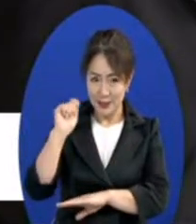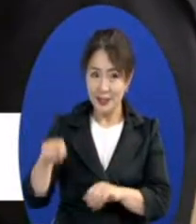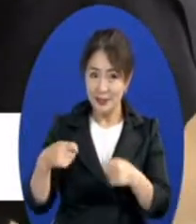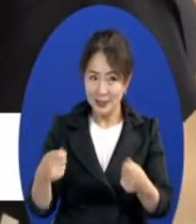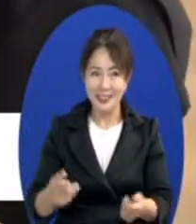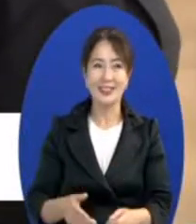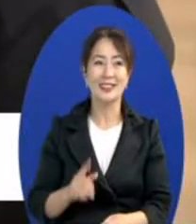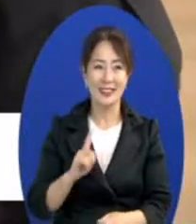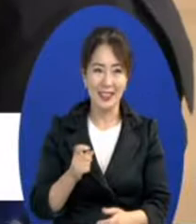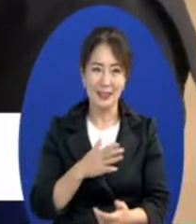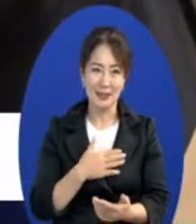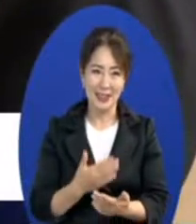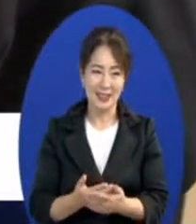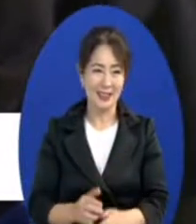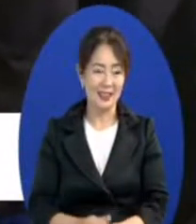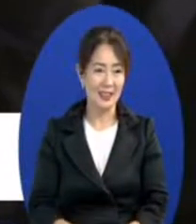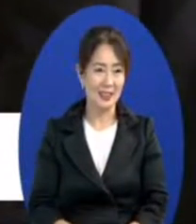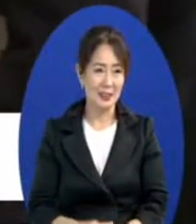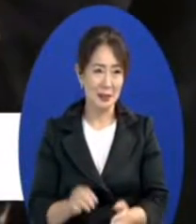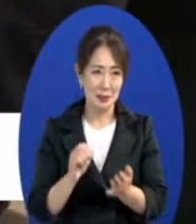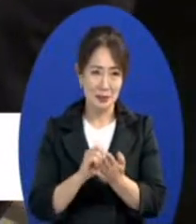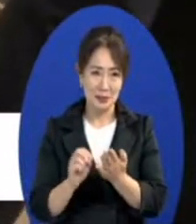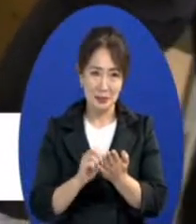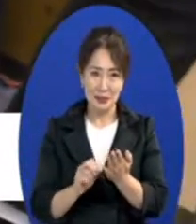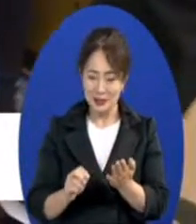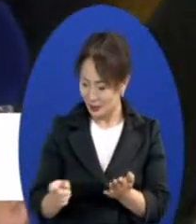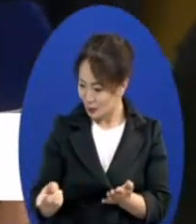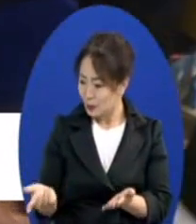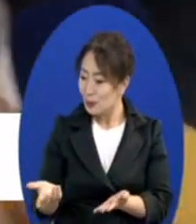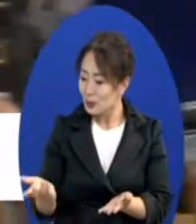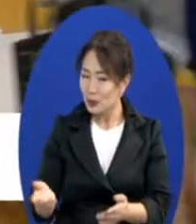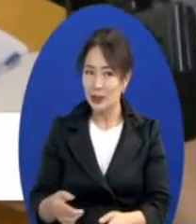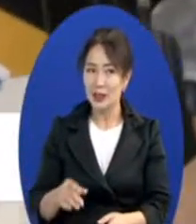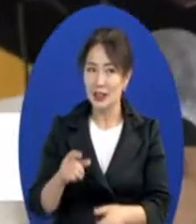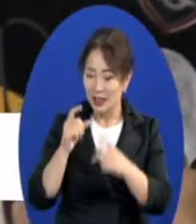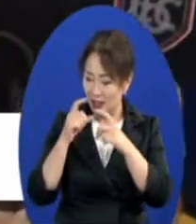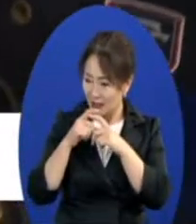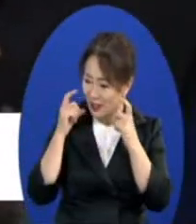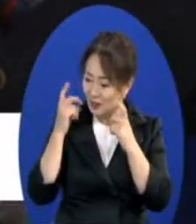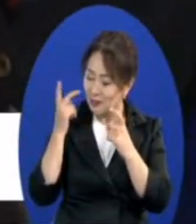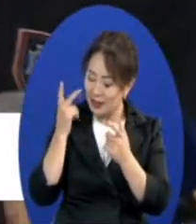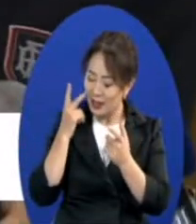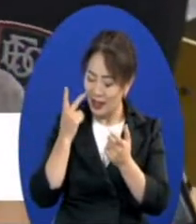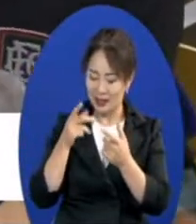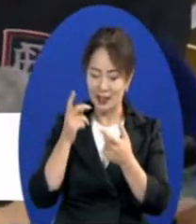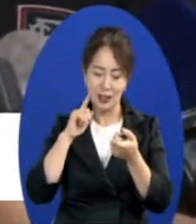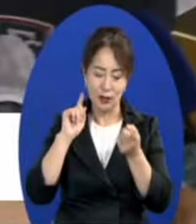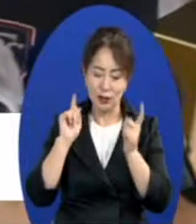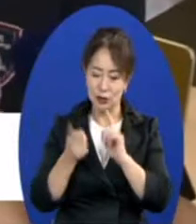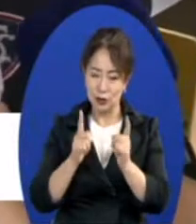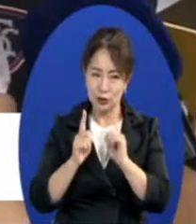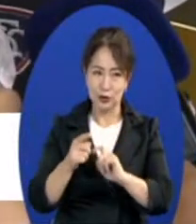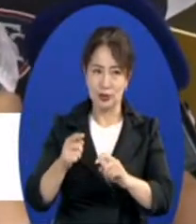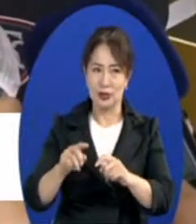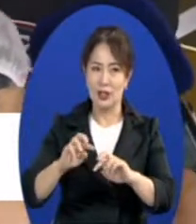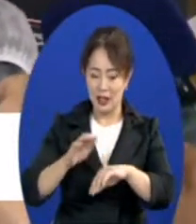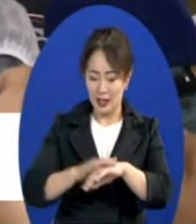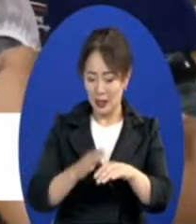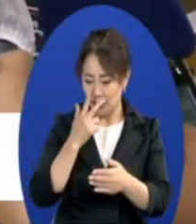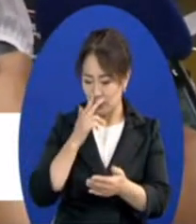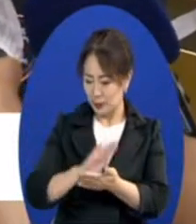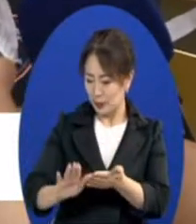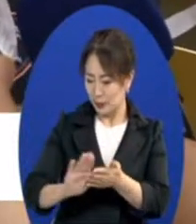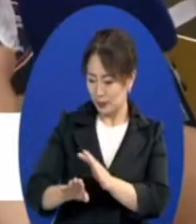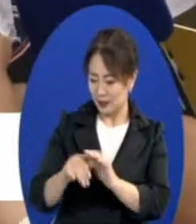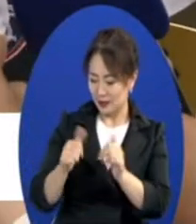мэдээ яа. Энэ хэвчлэн байна шүү дээ. Энэ юу гэж уншаад та. Амны халтаа тогтмол зүүж солих Гарын